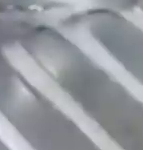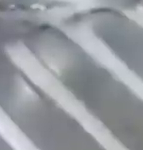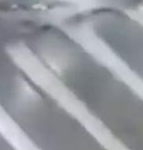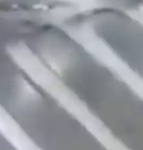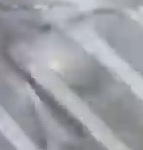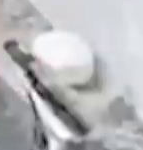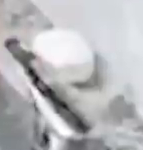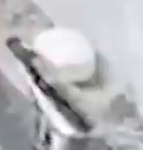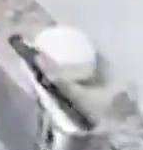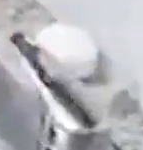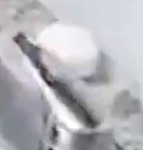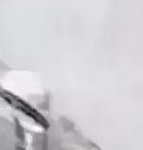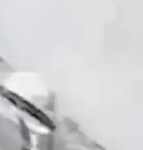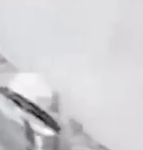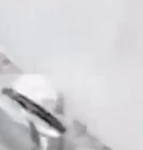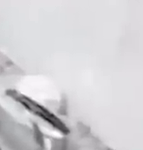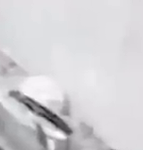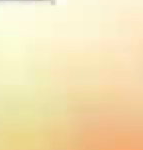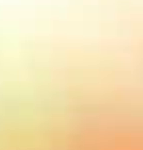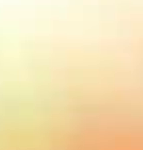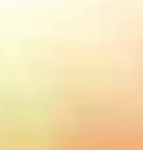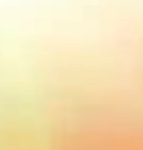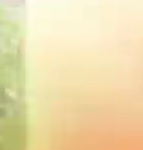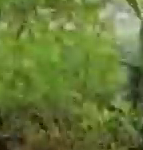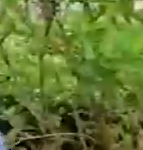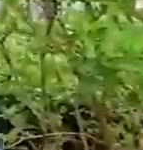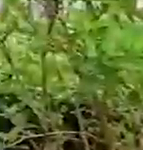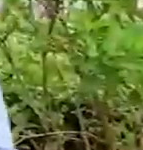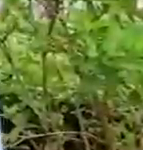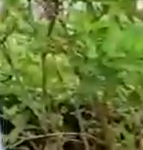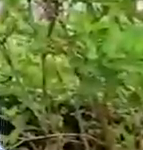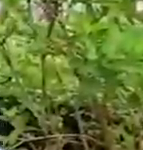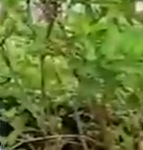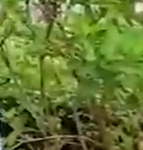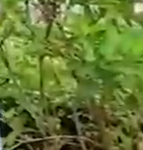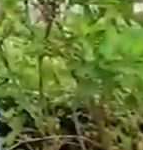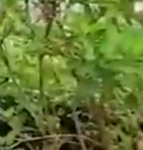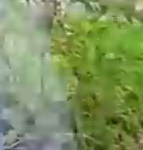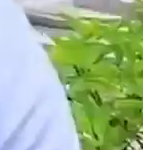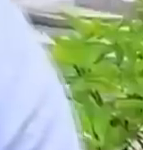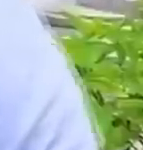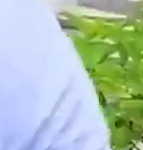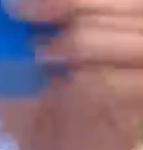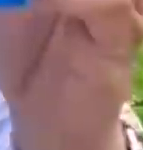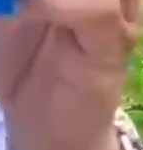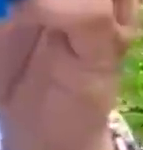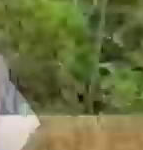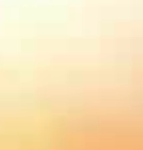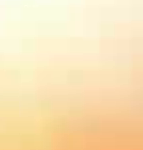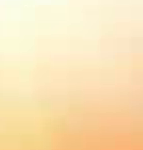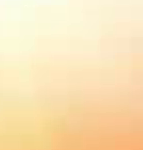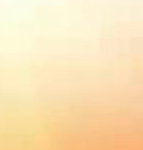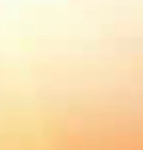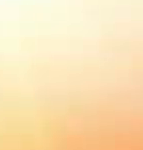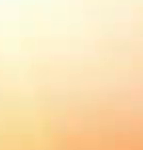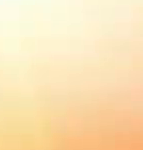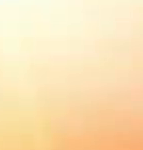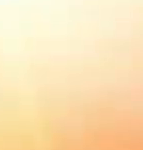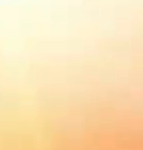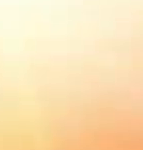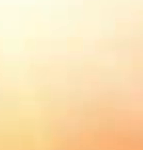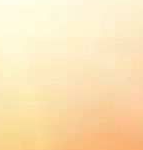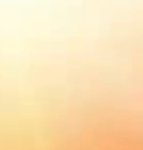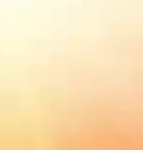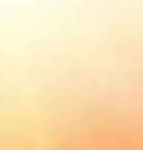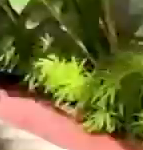pa lamang, ipang-iba kung nauuna ka. Kung sa unang hirit ay panalo ka,